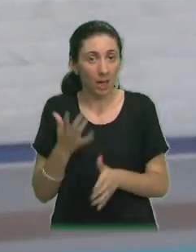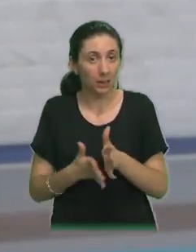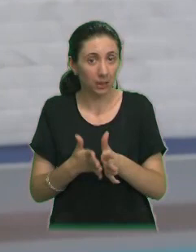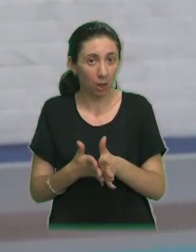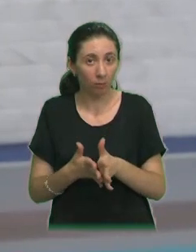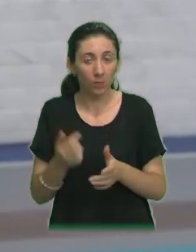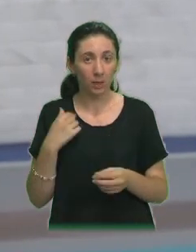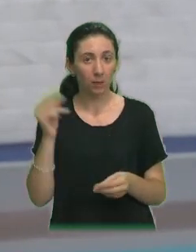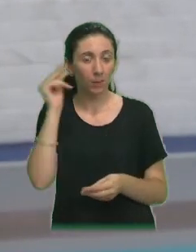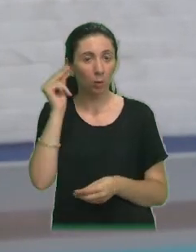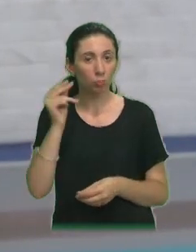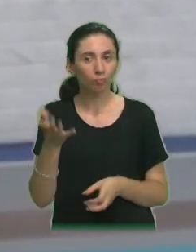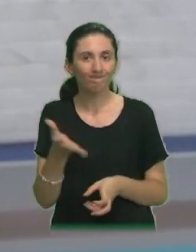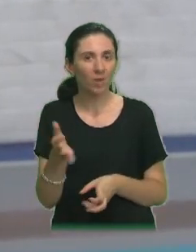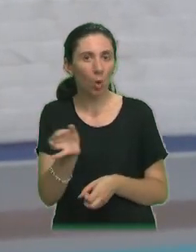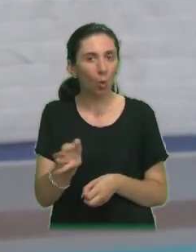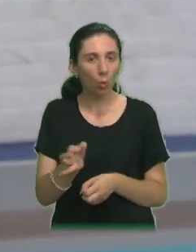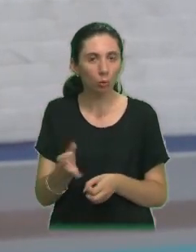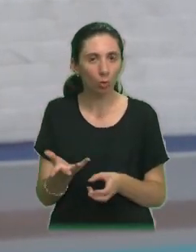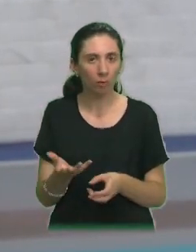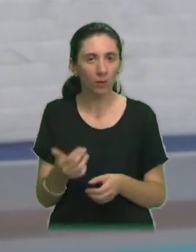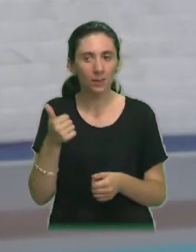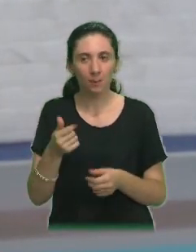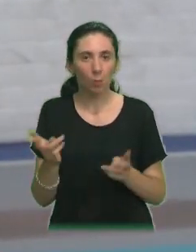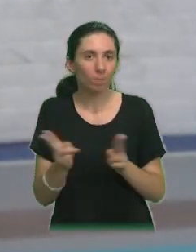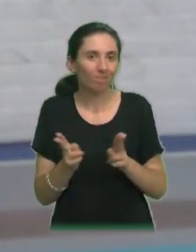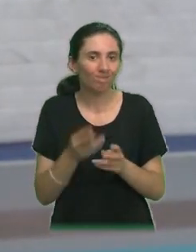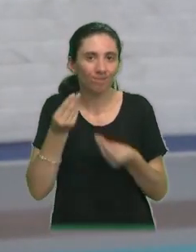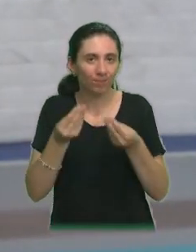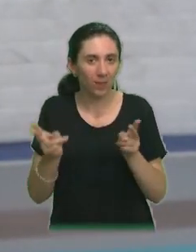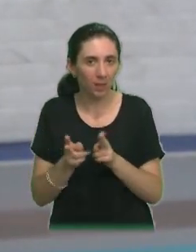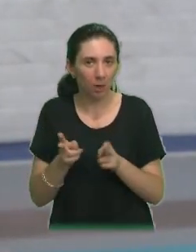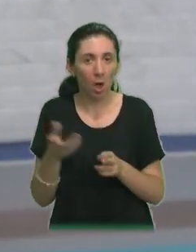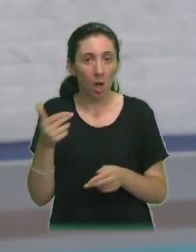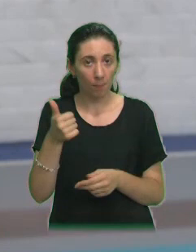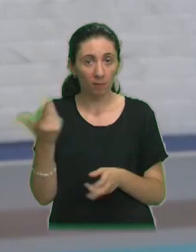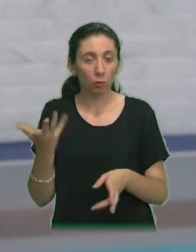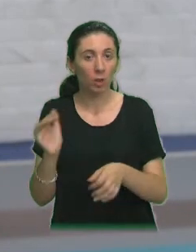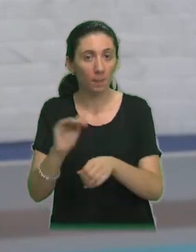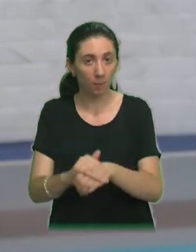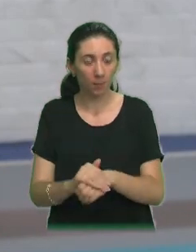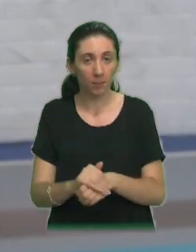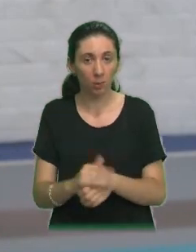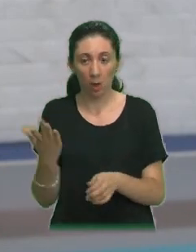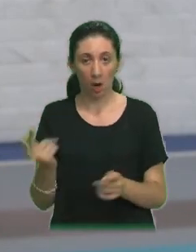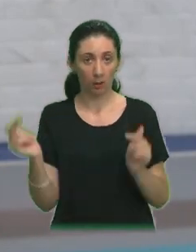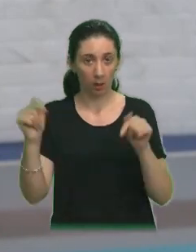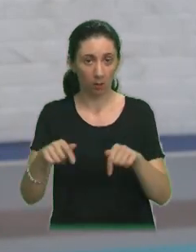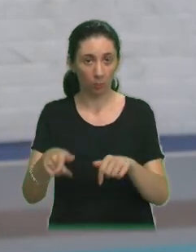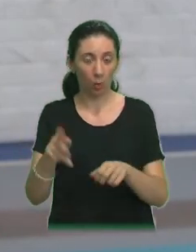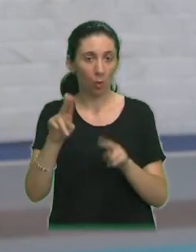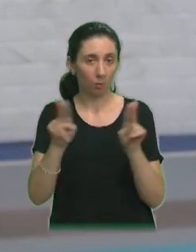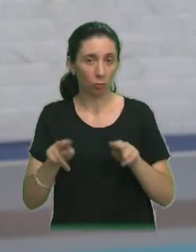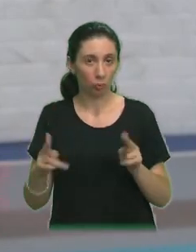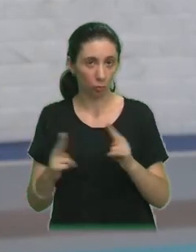sam naučila nekakva osnova i par izraza. Ali ono što se prvo što primijetiš kad dođeš na takav međunarodni